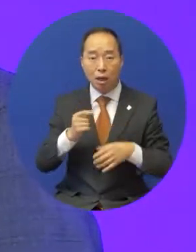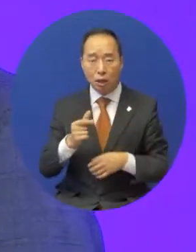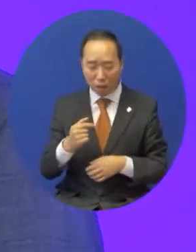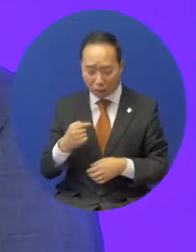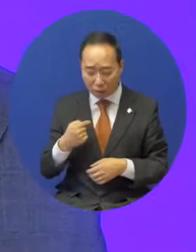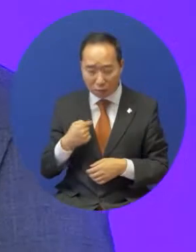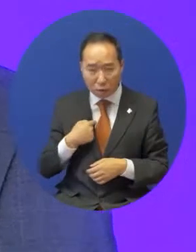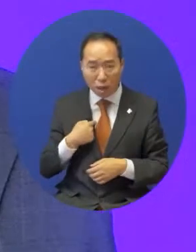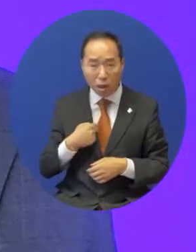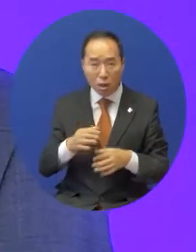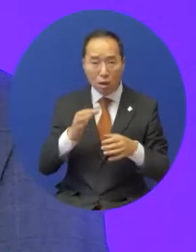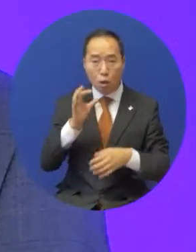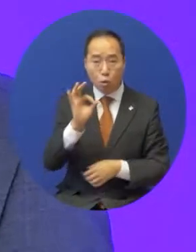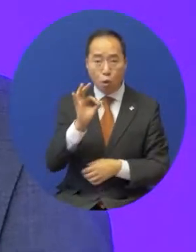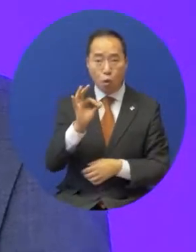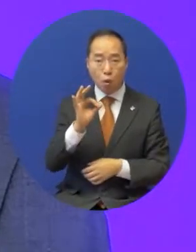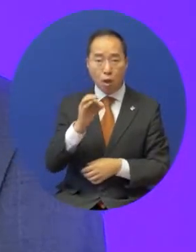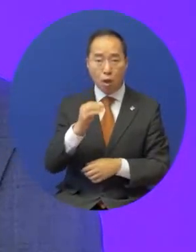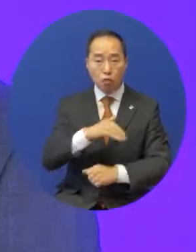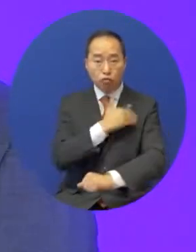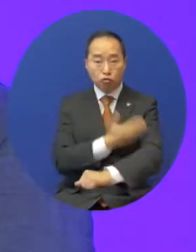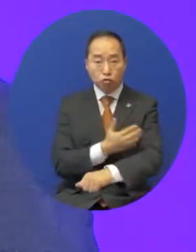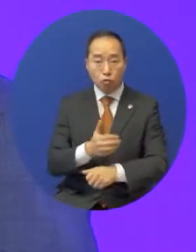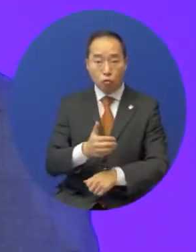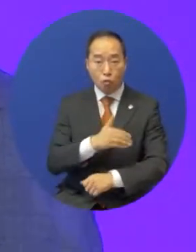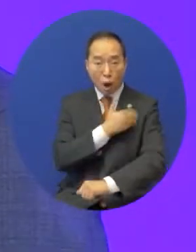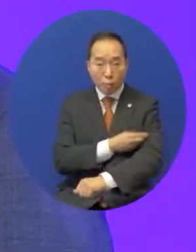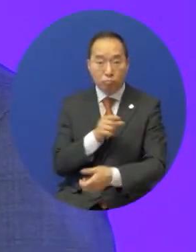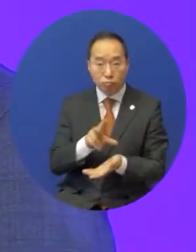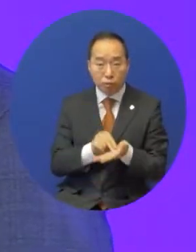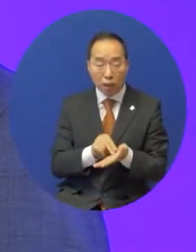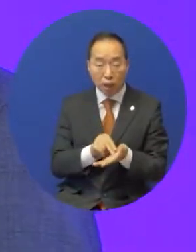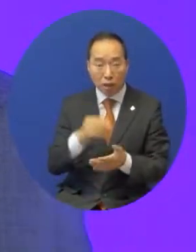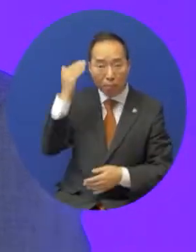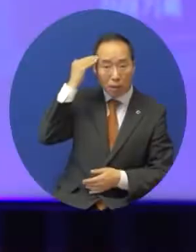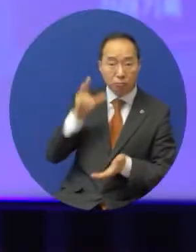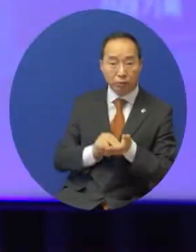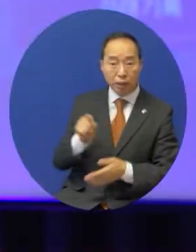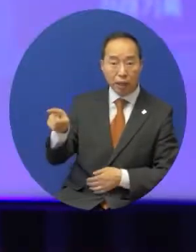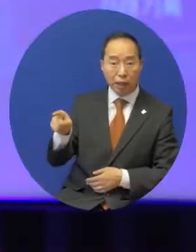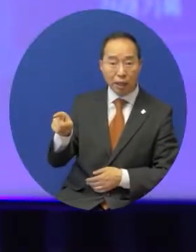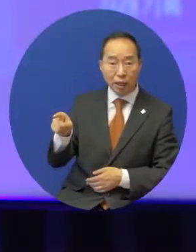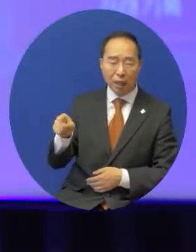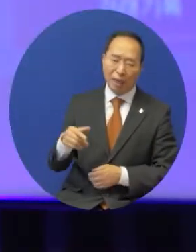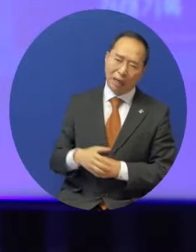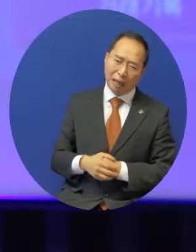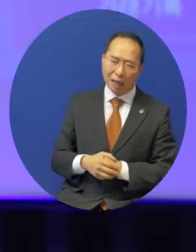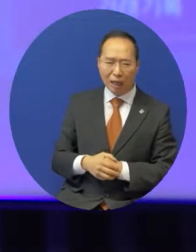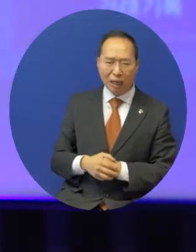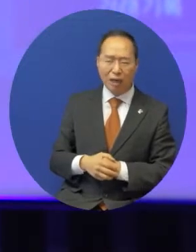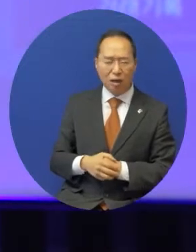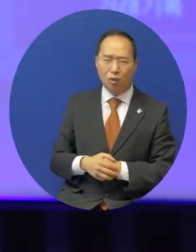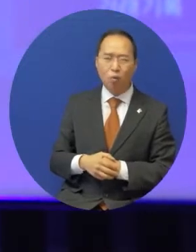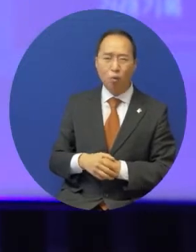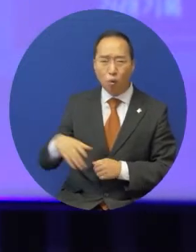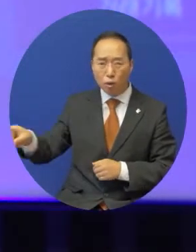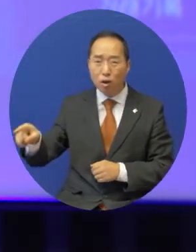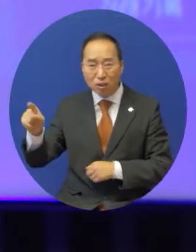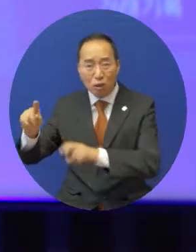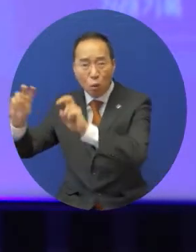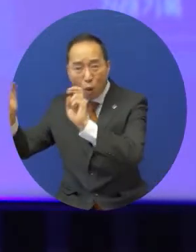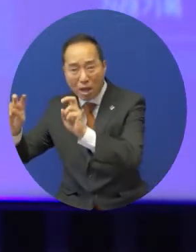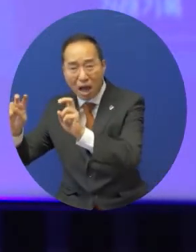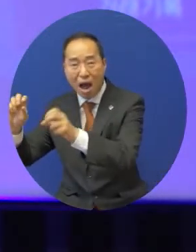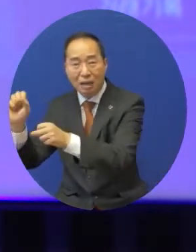중앙은행에서는 이 또한 자국의 통화 주권을 지키기 위해서 디지털 화폐를